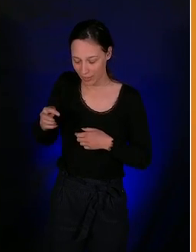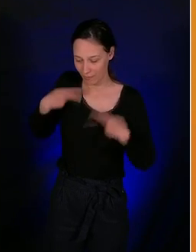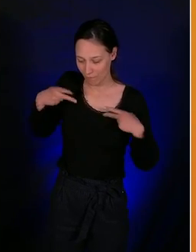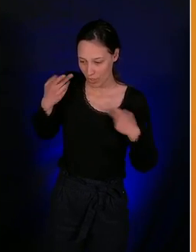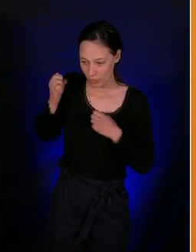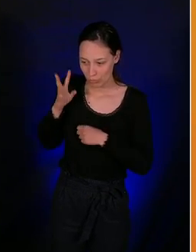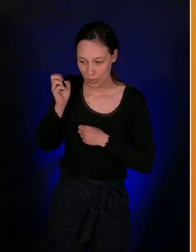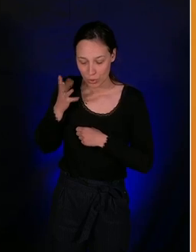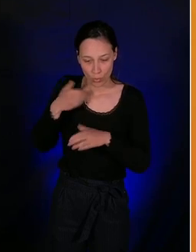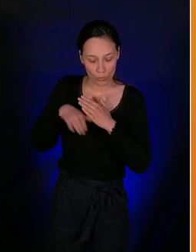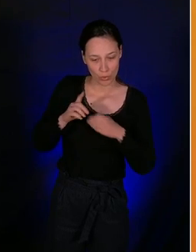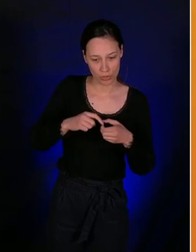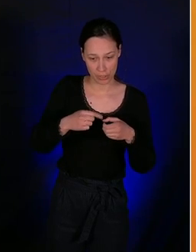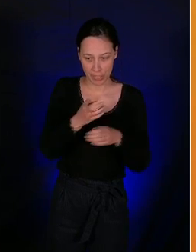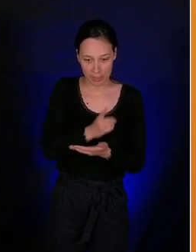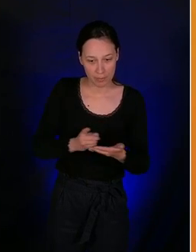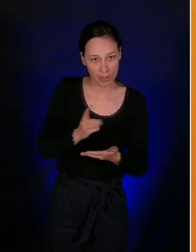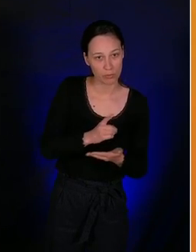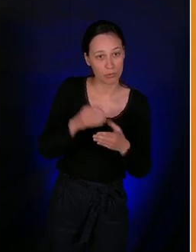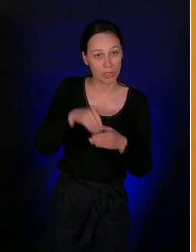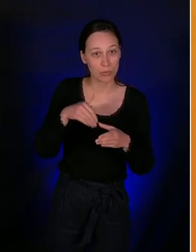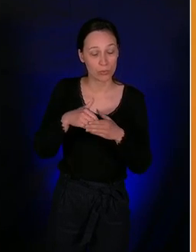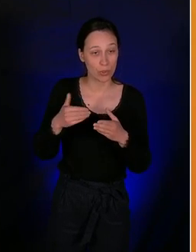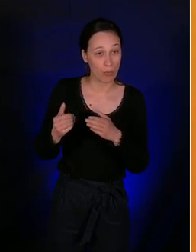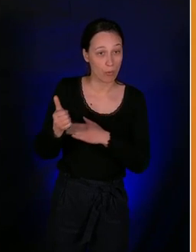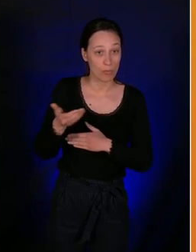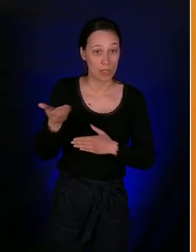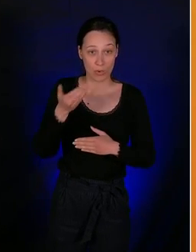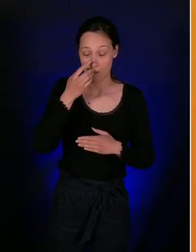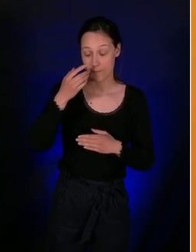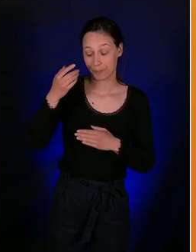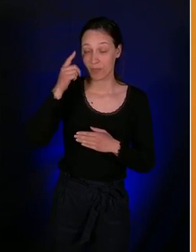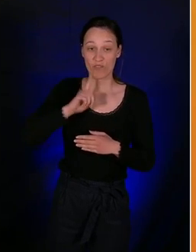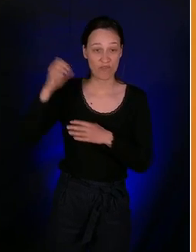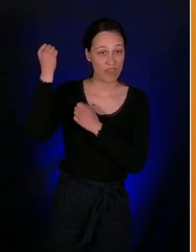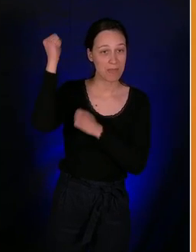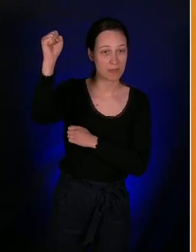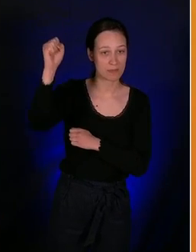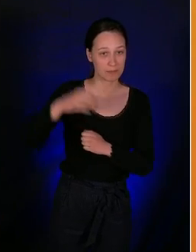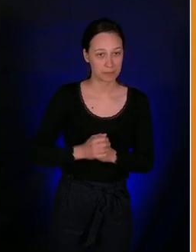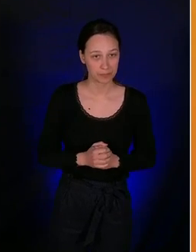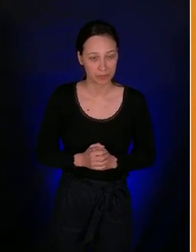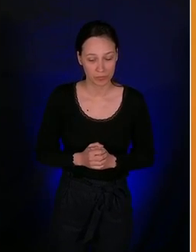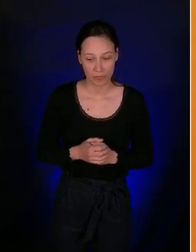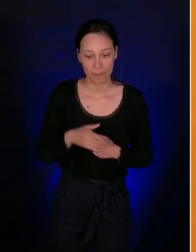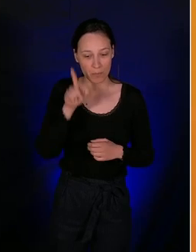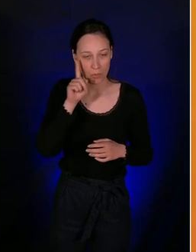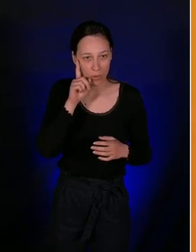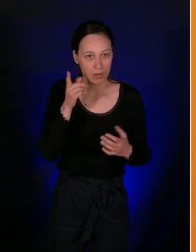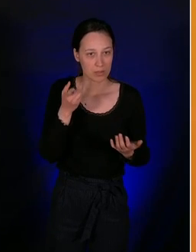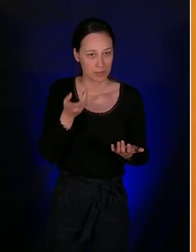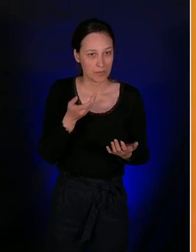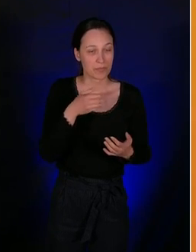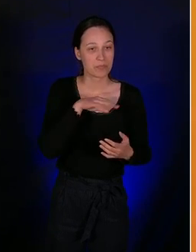syndicat départemental, elle est féministe. Elle est féministe car les salariés de notre champ de syndicalisation sont